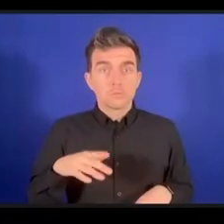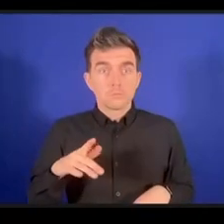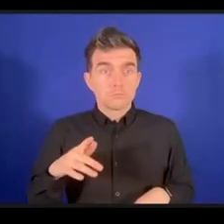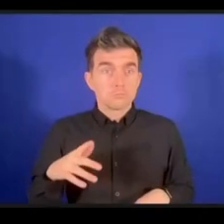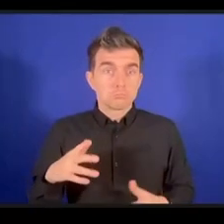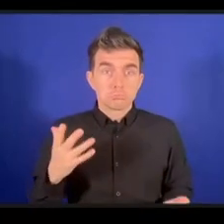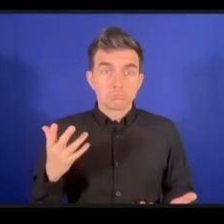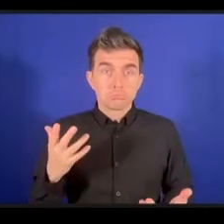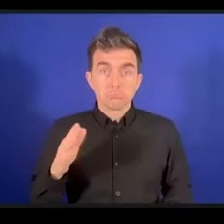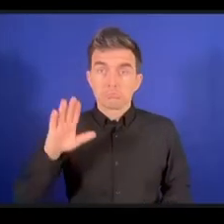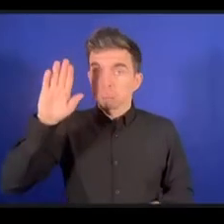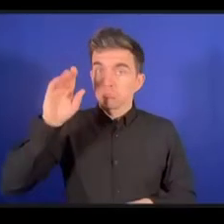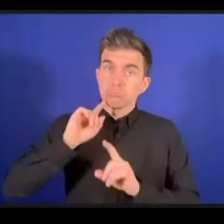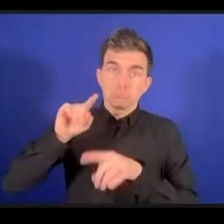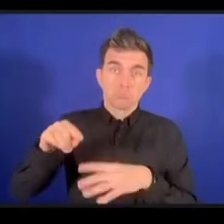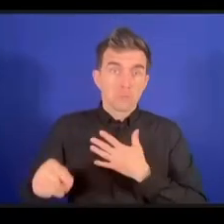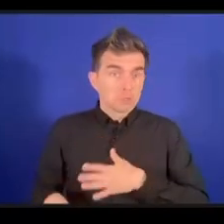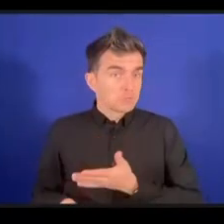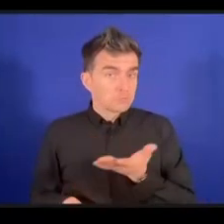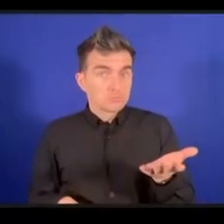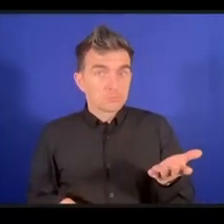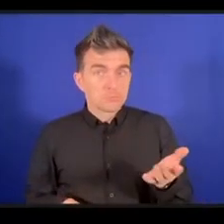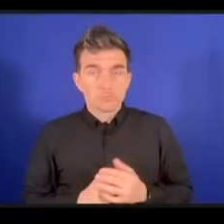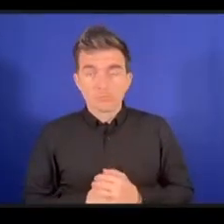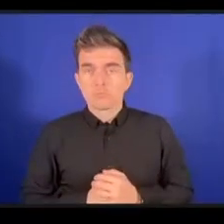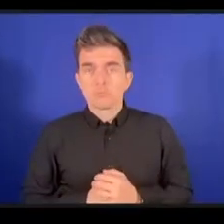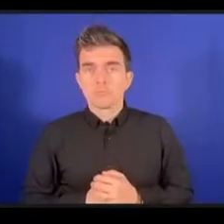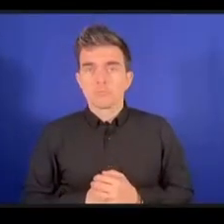上提过来的问题。